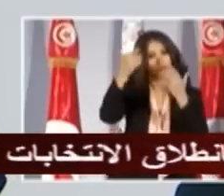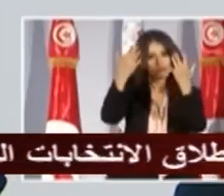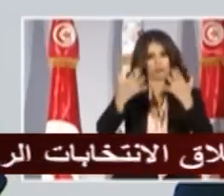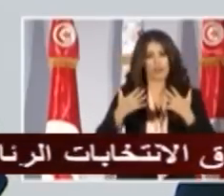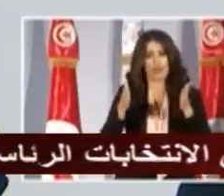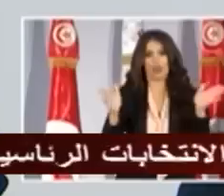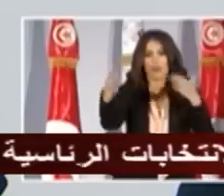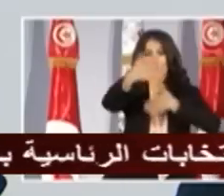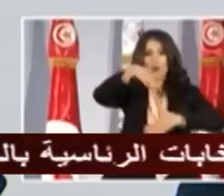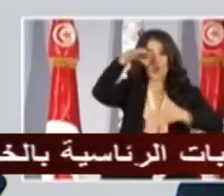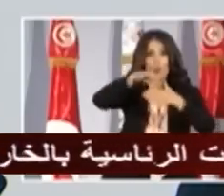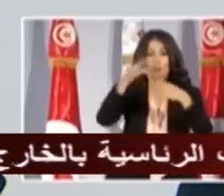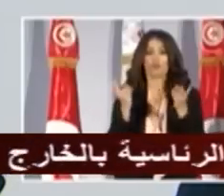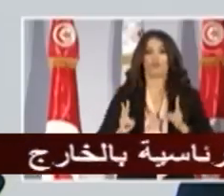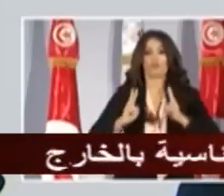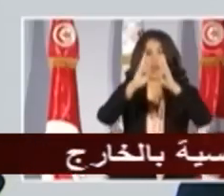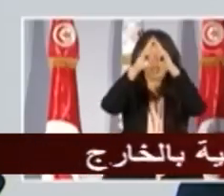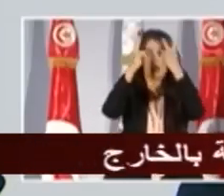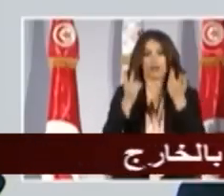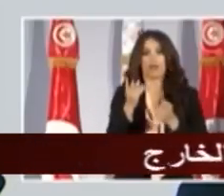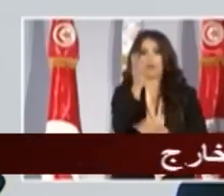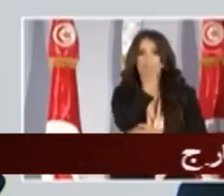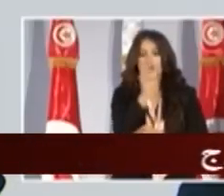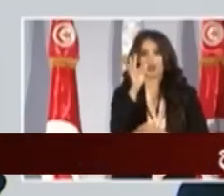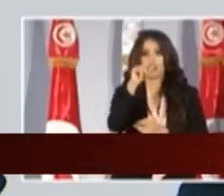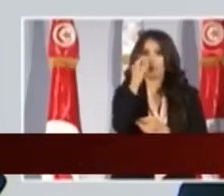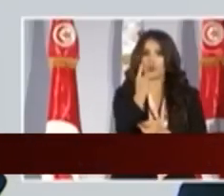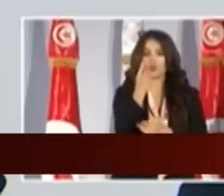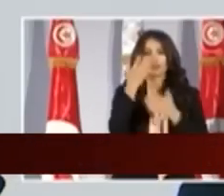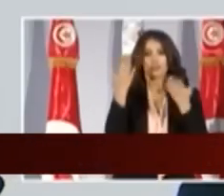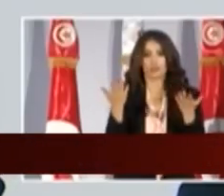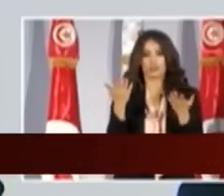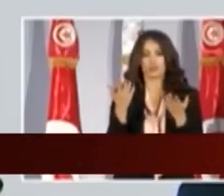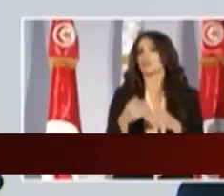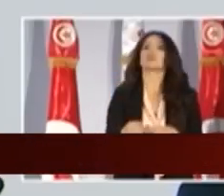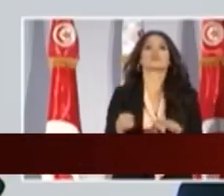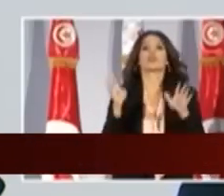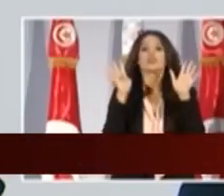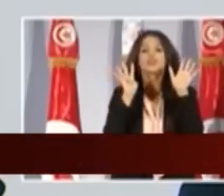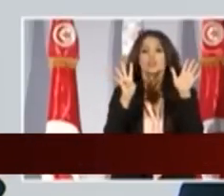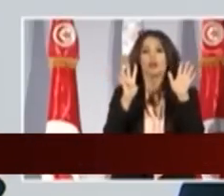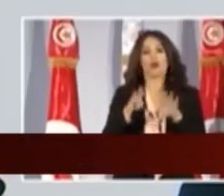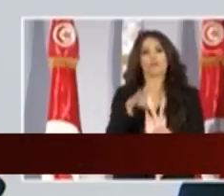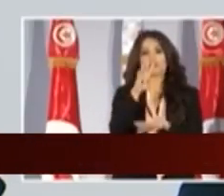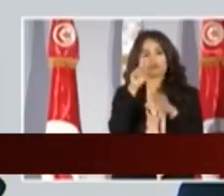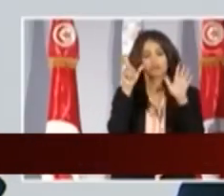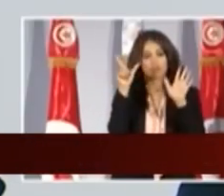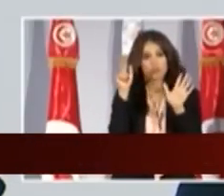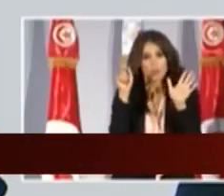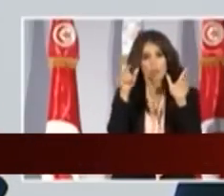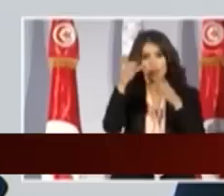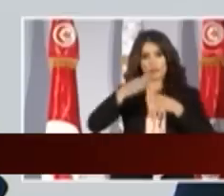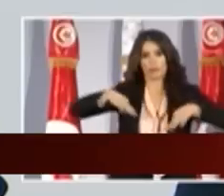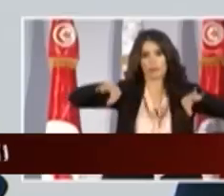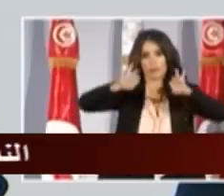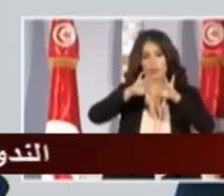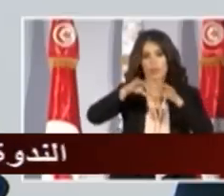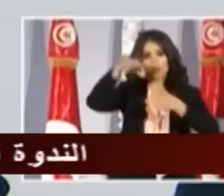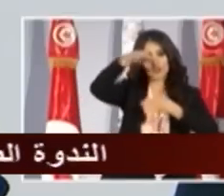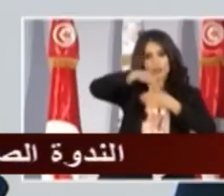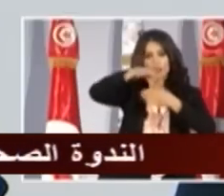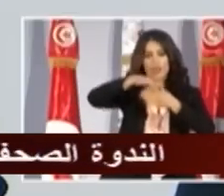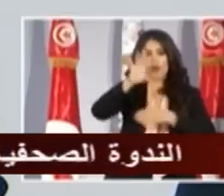باريس فرنسا واحد هو تسعه وسبعين مكتب في راسه